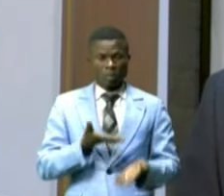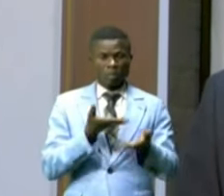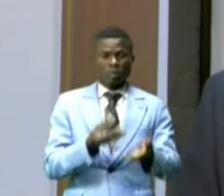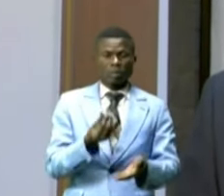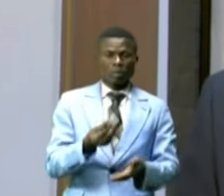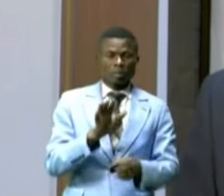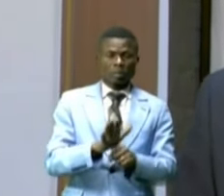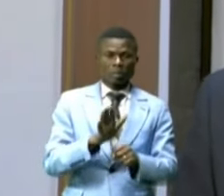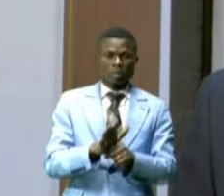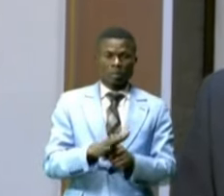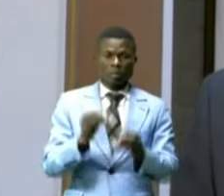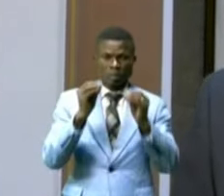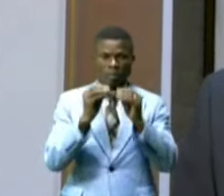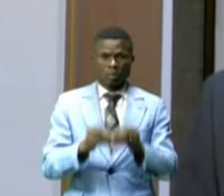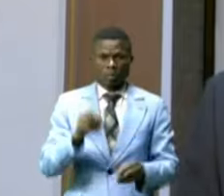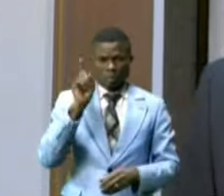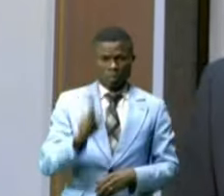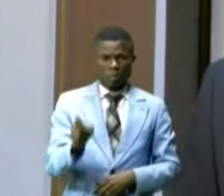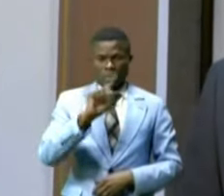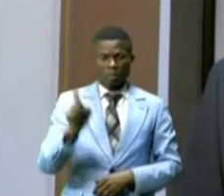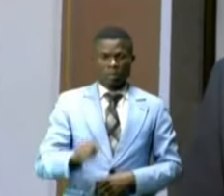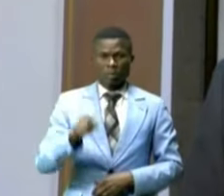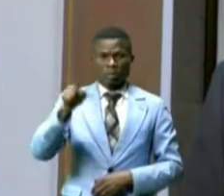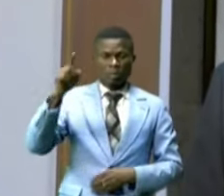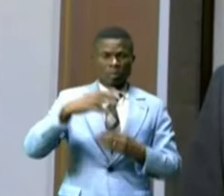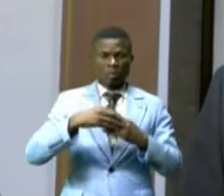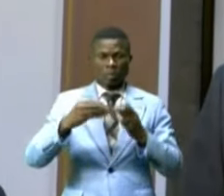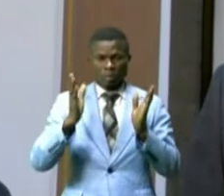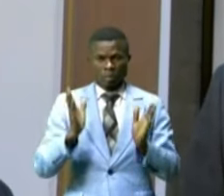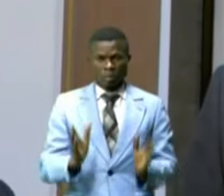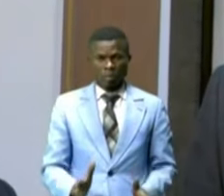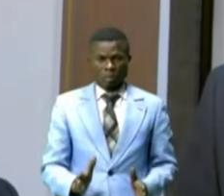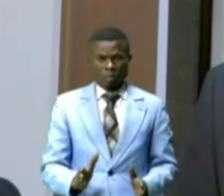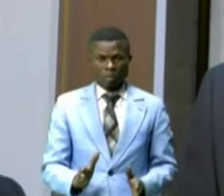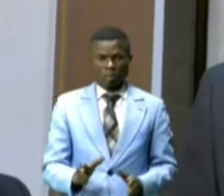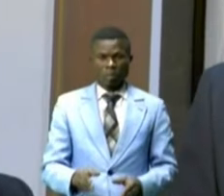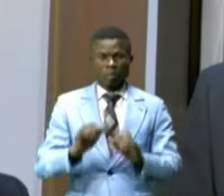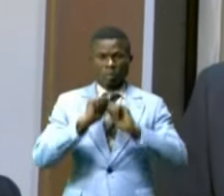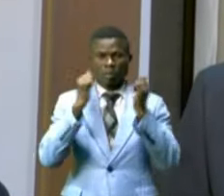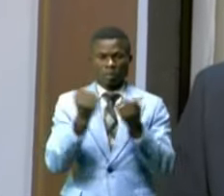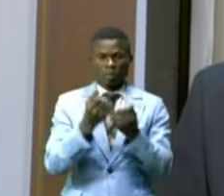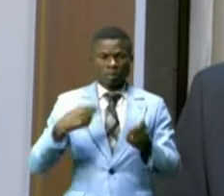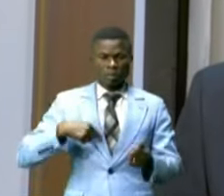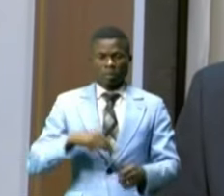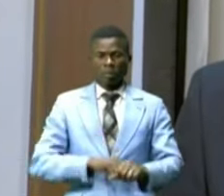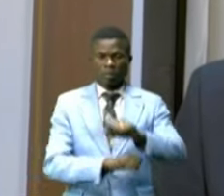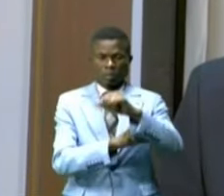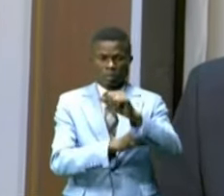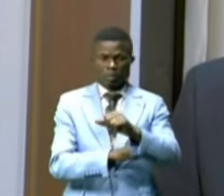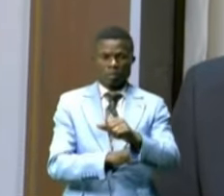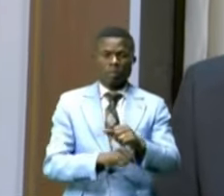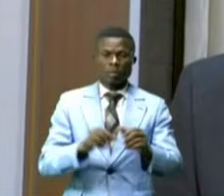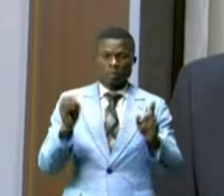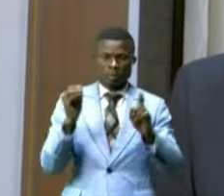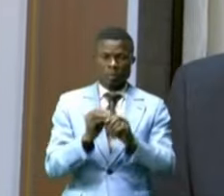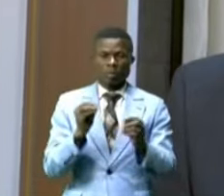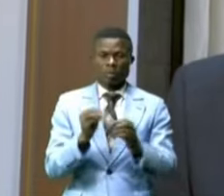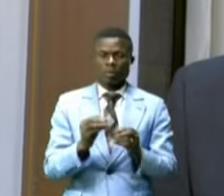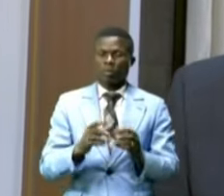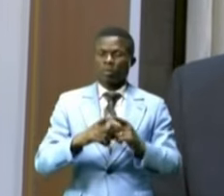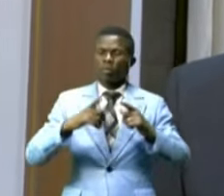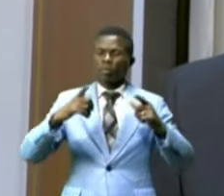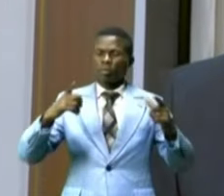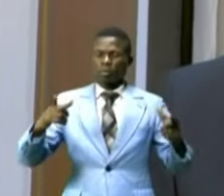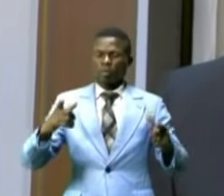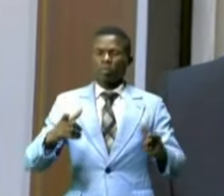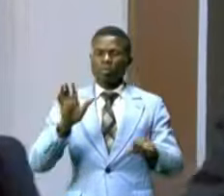d'une envergure totale de 120 millions de dollars. Et notre agence, surtout l'agence COICA, est encore prête à élargir davantage